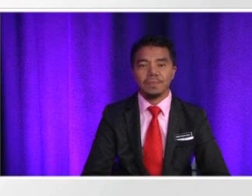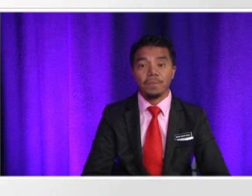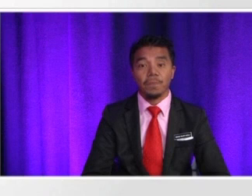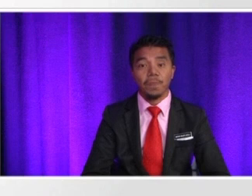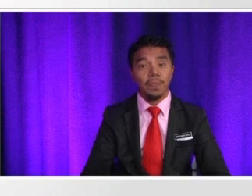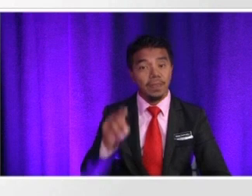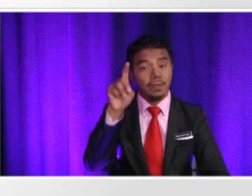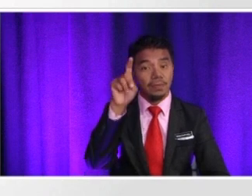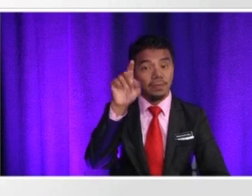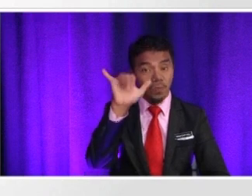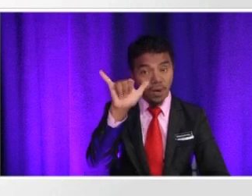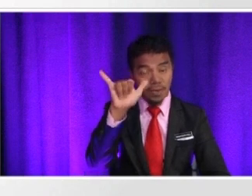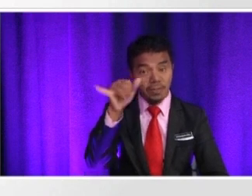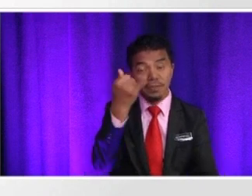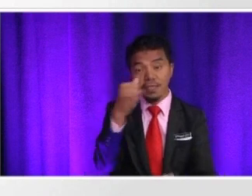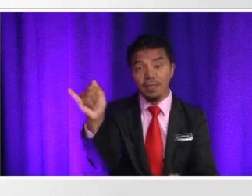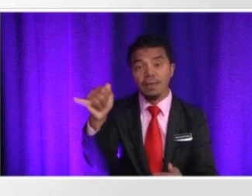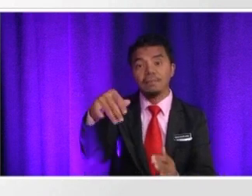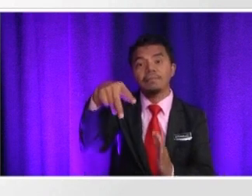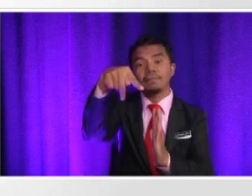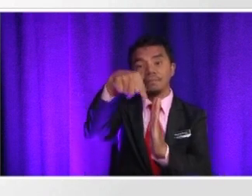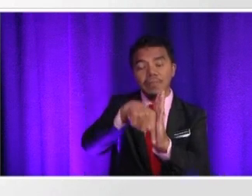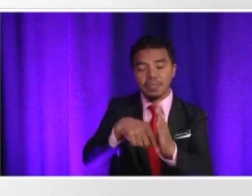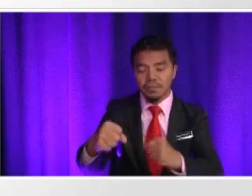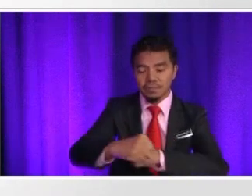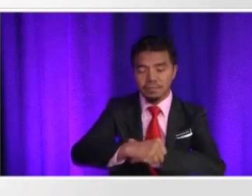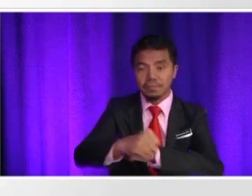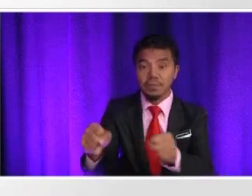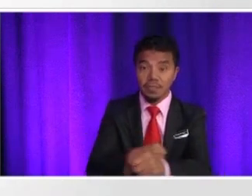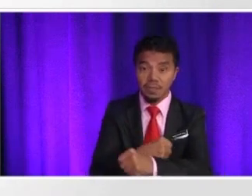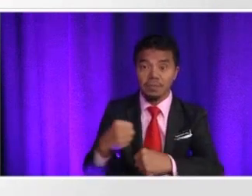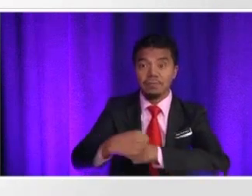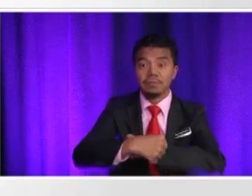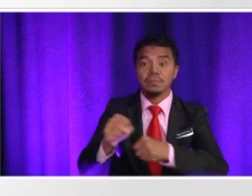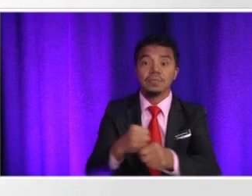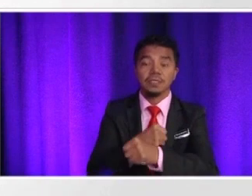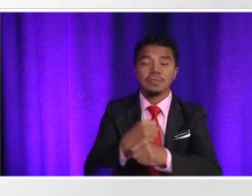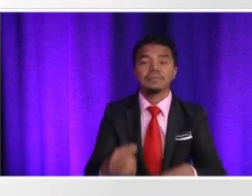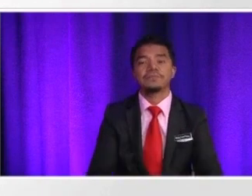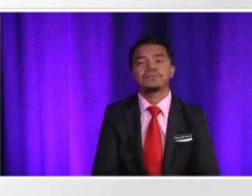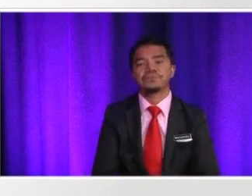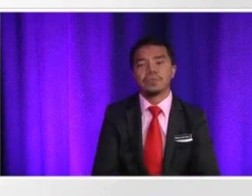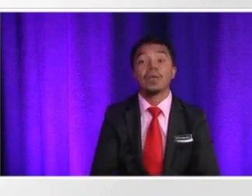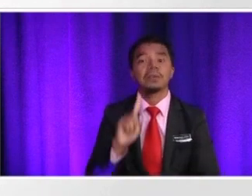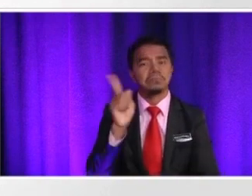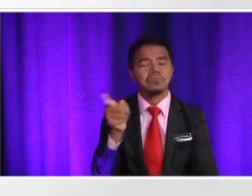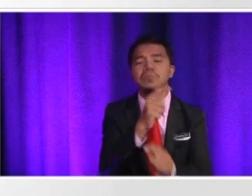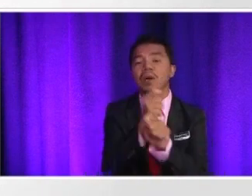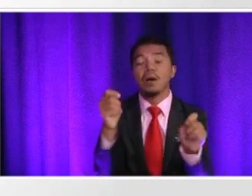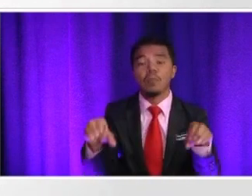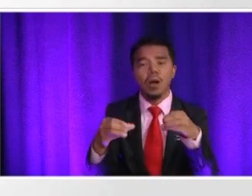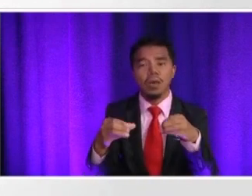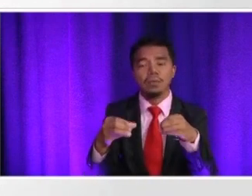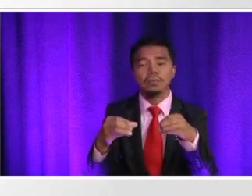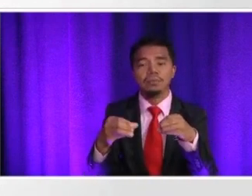Okey, peniaga sebab dia hanya membeli dan menjual saja. Dia tak buat inovasi. Betul. Dia cuma fikirkan untung je. Bila